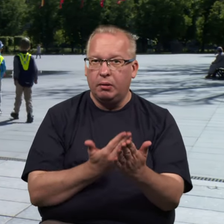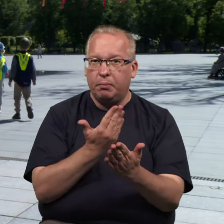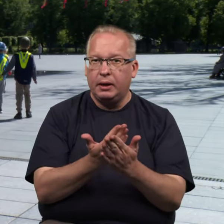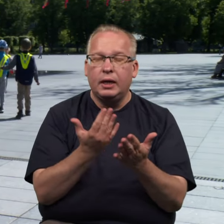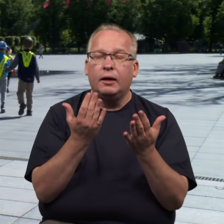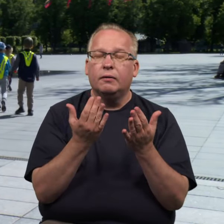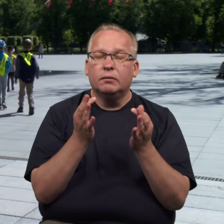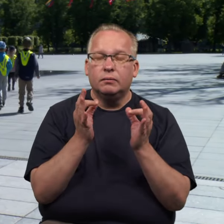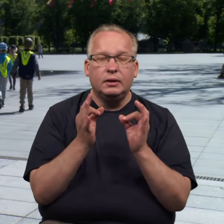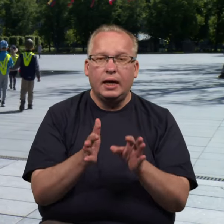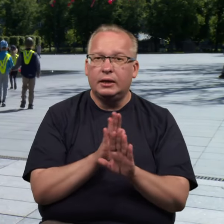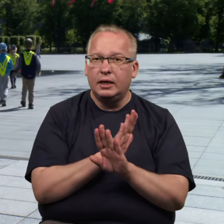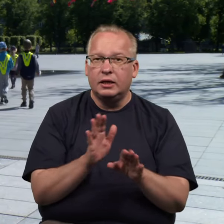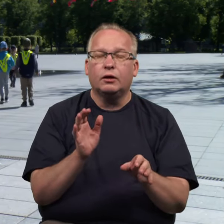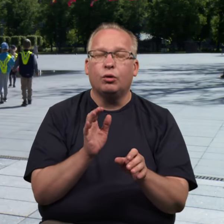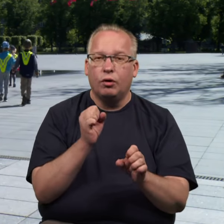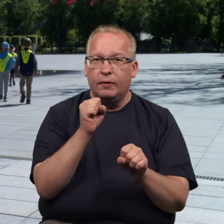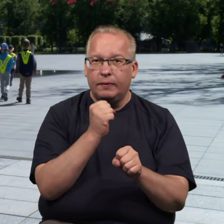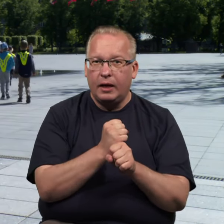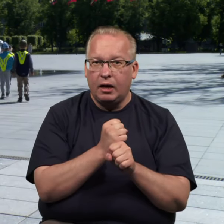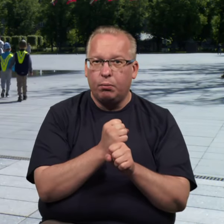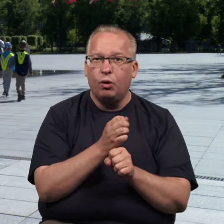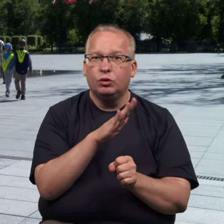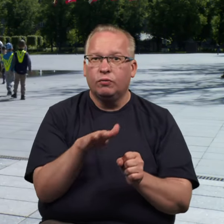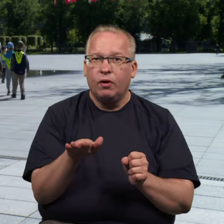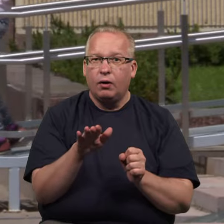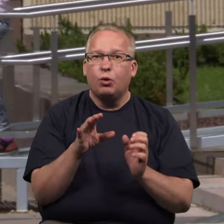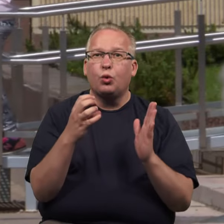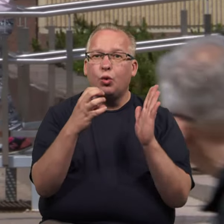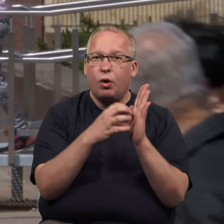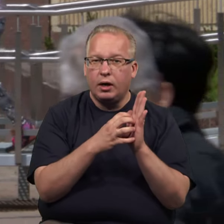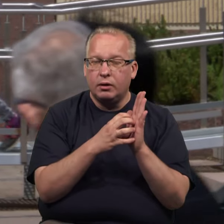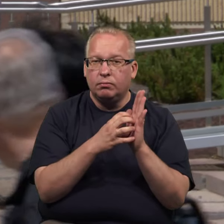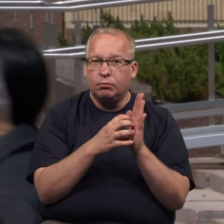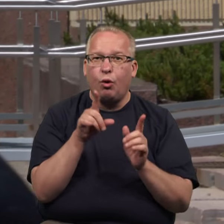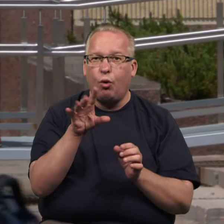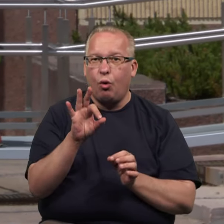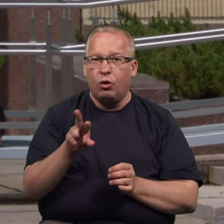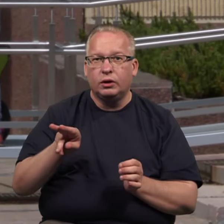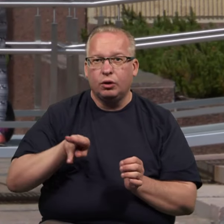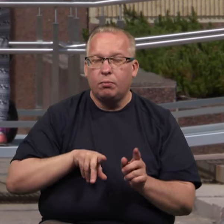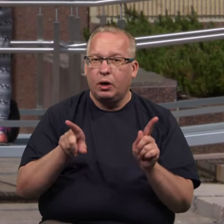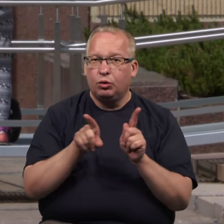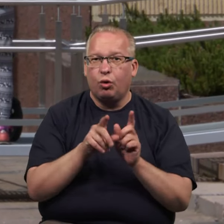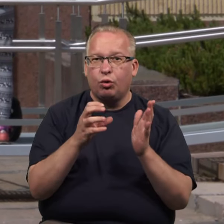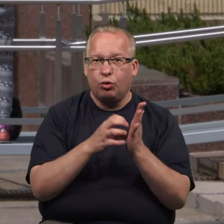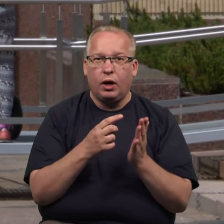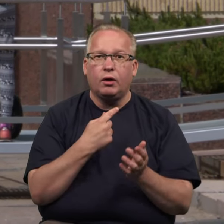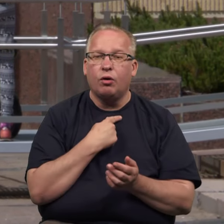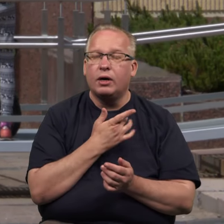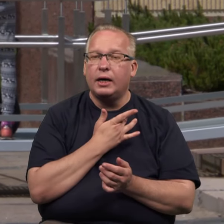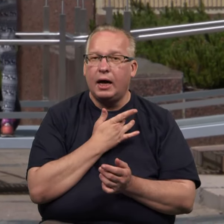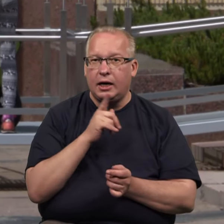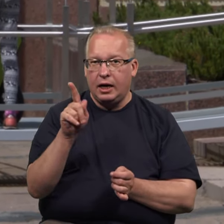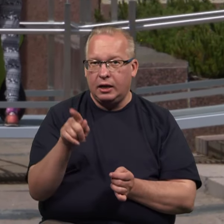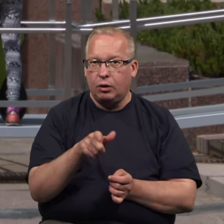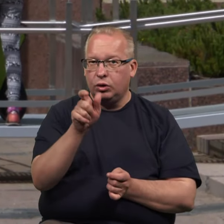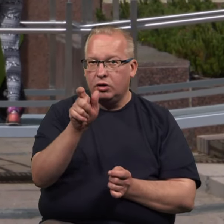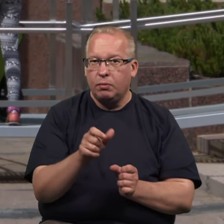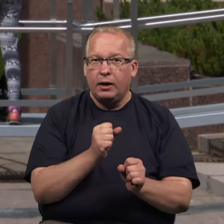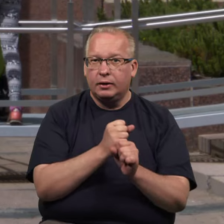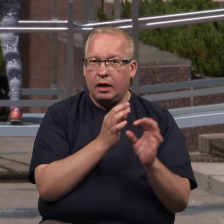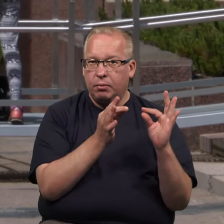neteisėto darbo su vaikais prevencijos kodą, QR kodą, o darbdaviai privalėtų tokio kodo reikalauti. Kiekvienas asmo, kurio